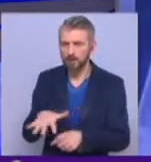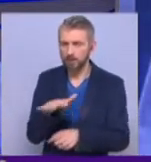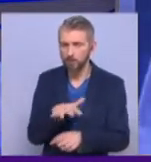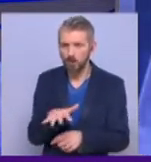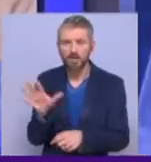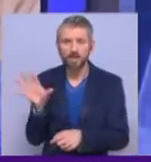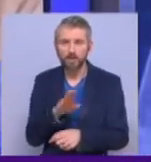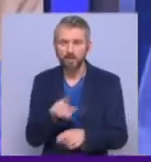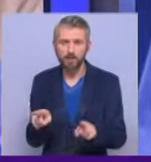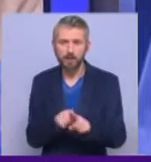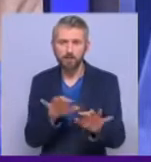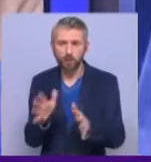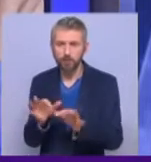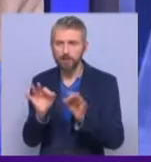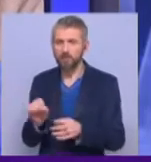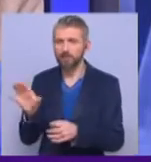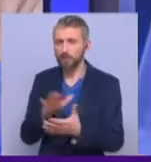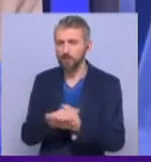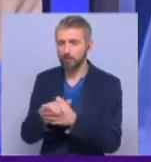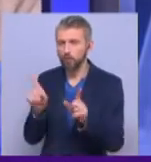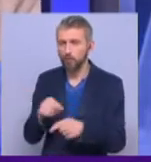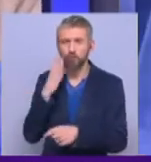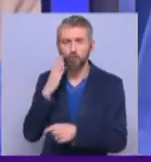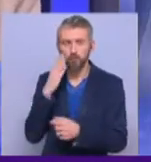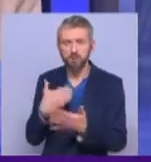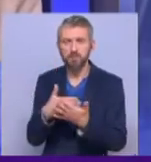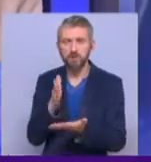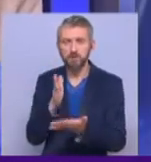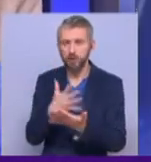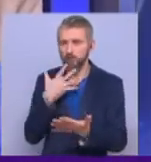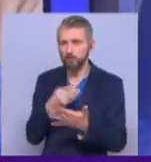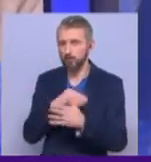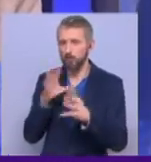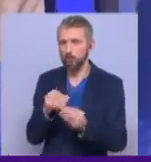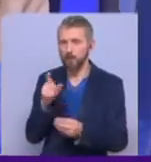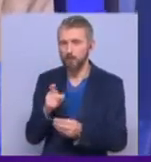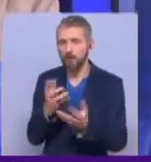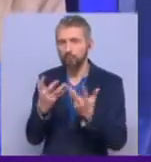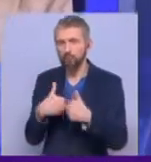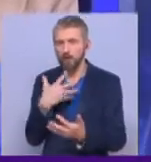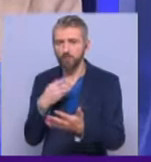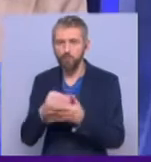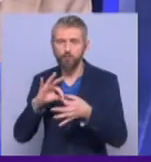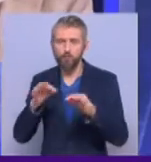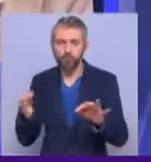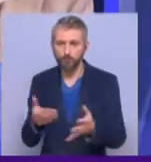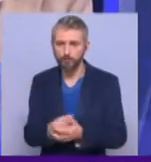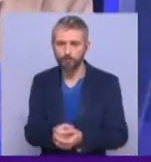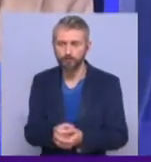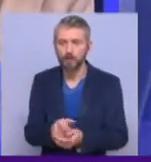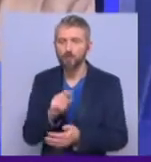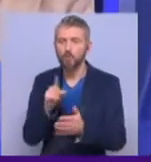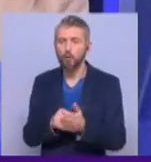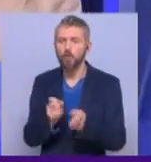Не везде так происходит. Кстати, в Європейському Союзі теж. Румынія, наприклад, має собственные об'єми газу, вона вважає там свою формулу. Тобто, вопрос,